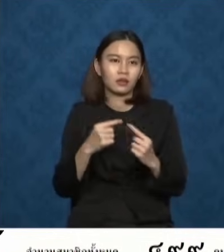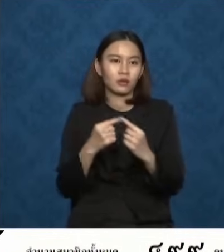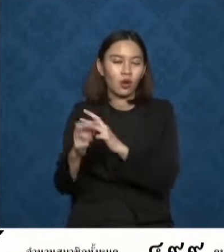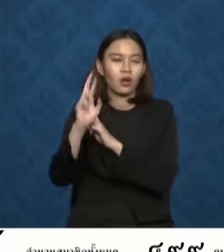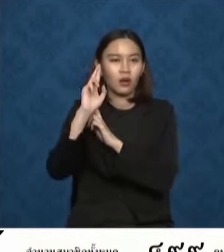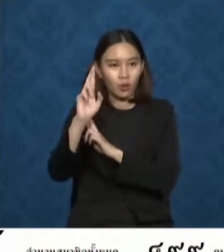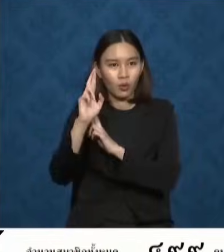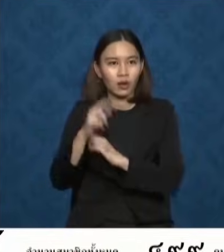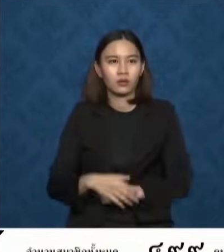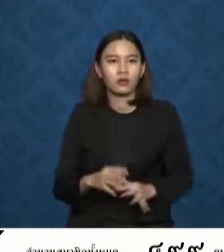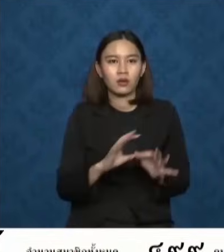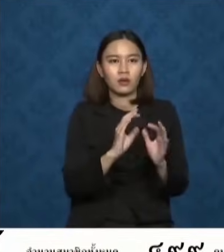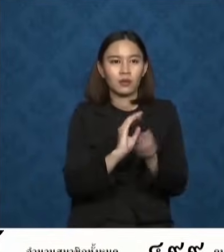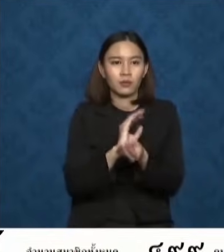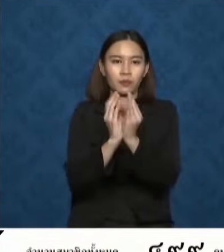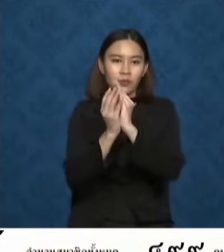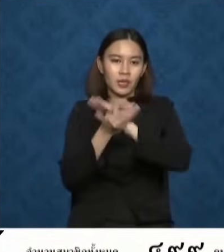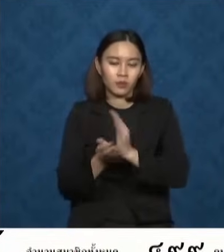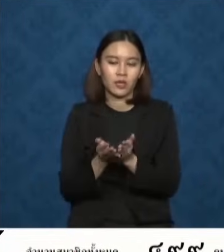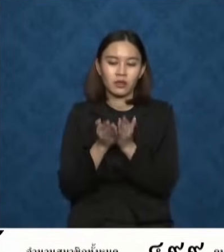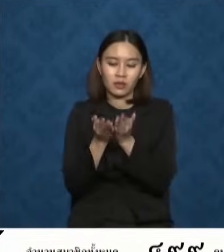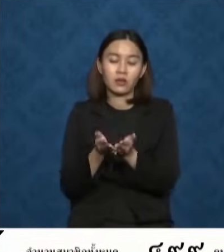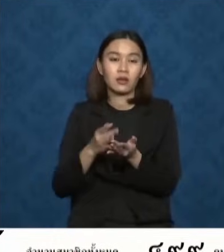ำน้ำก็มาสู่เรื่องเรือสุโขทัย